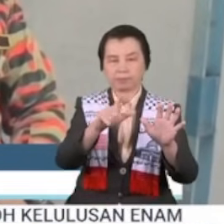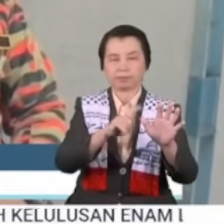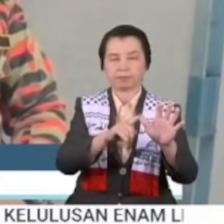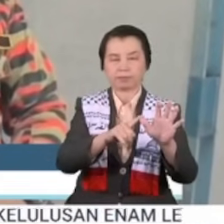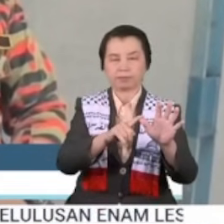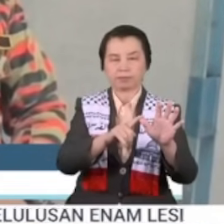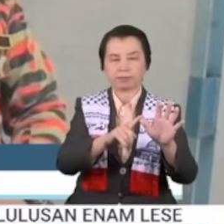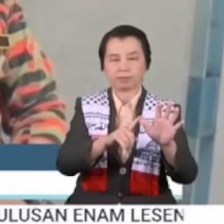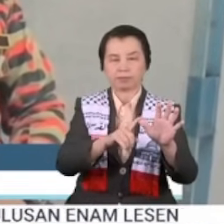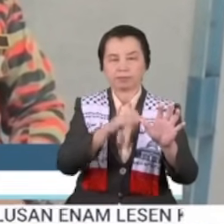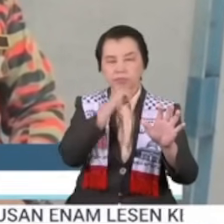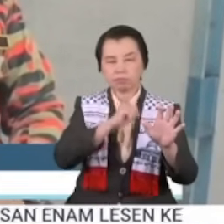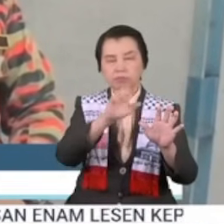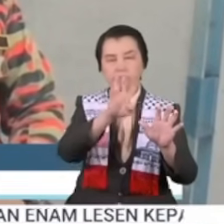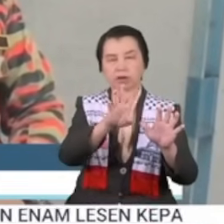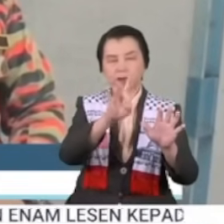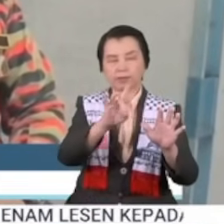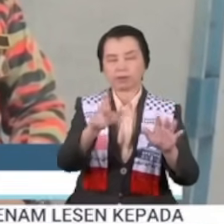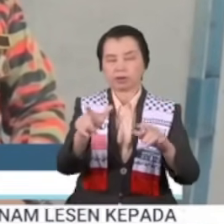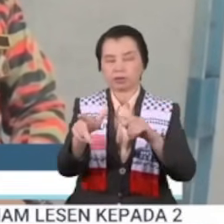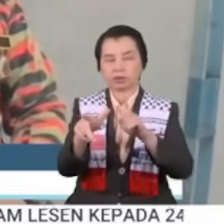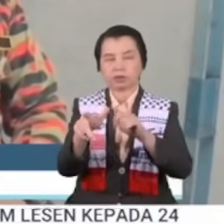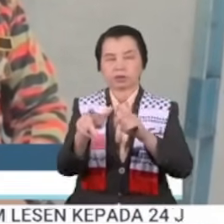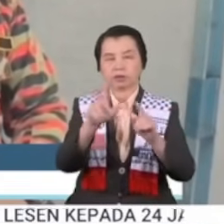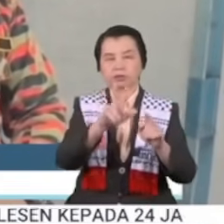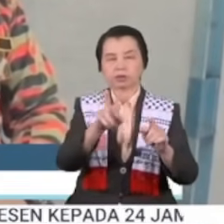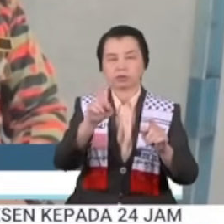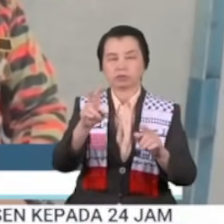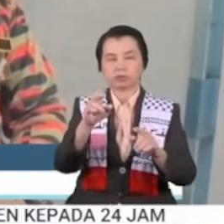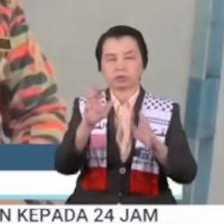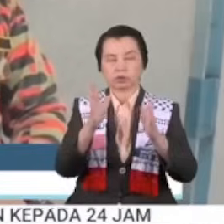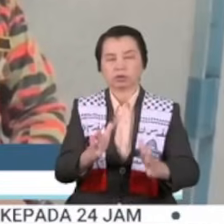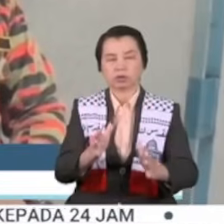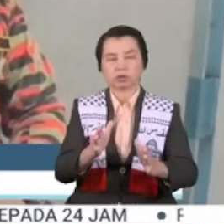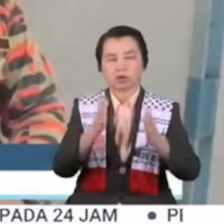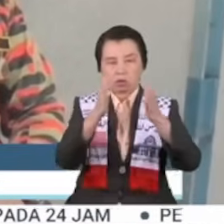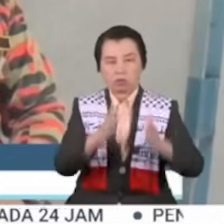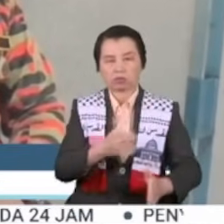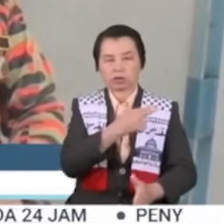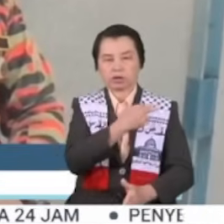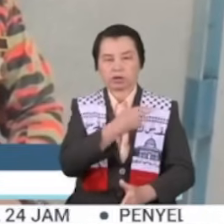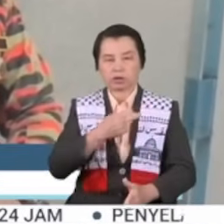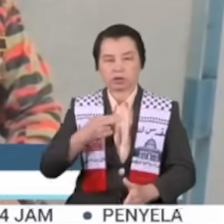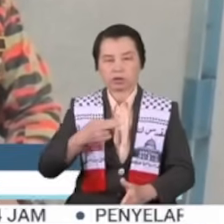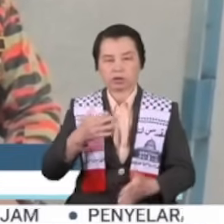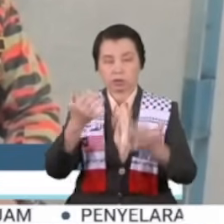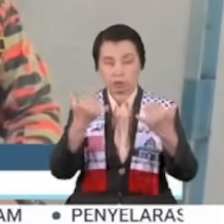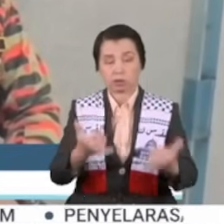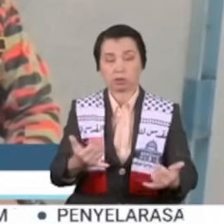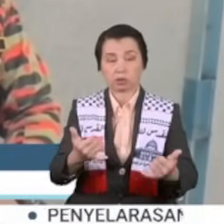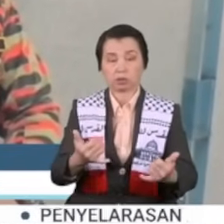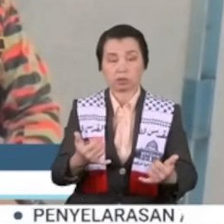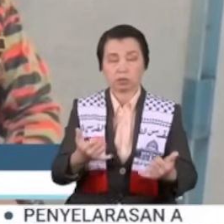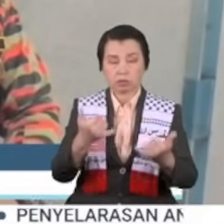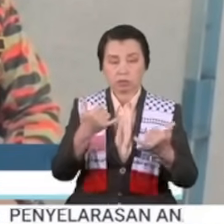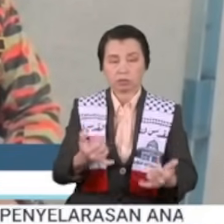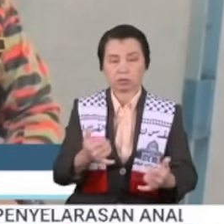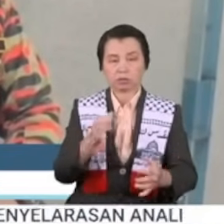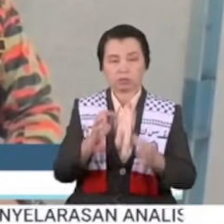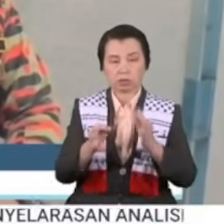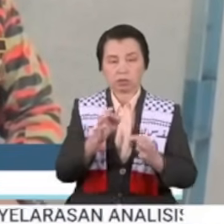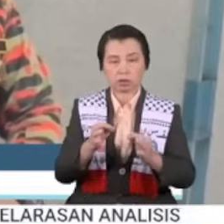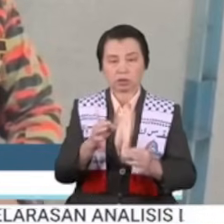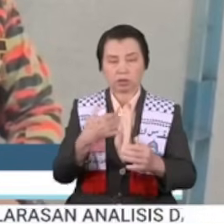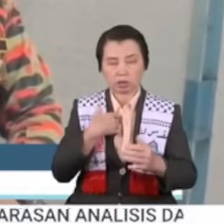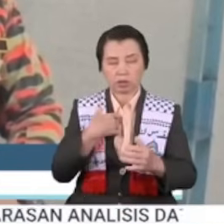bahlul berumur 48 dan 33 tahun berbangsa Indonesia kada sekarangadang